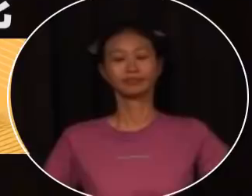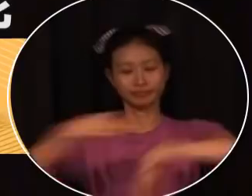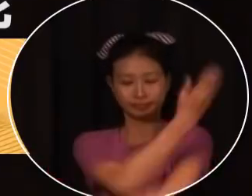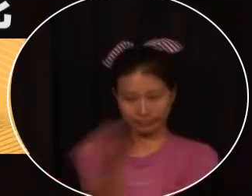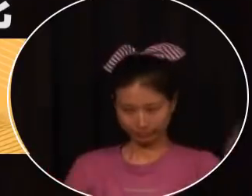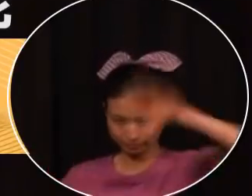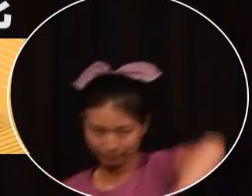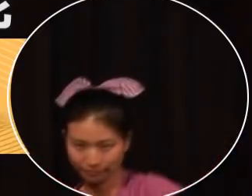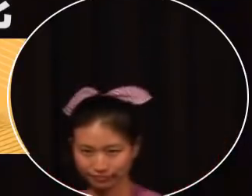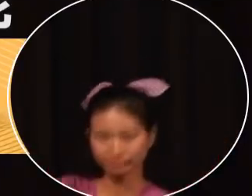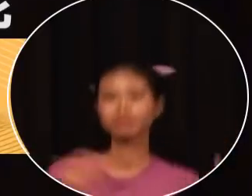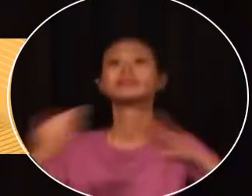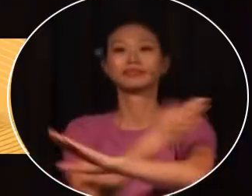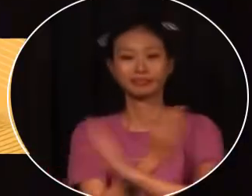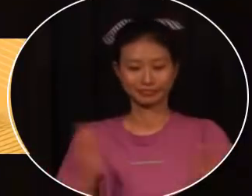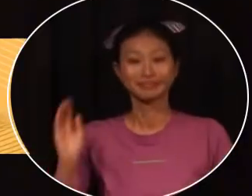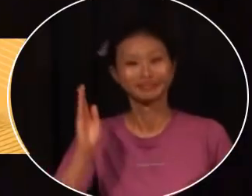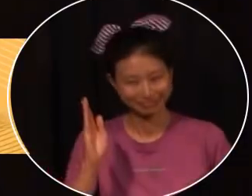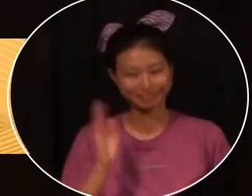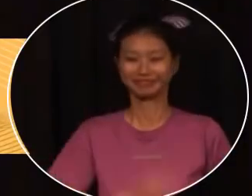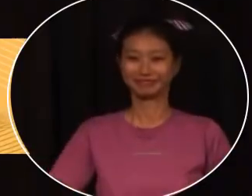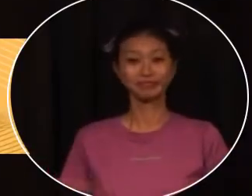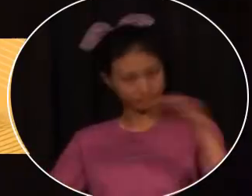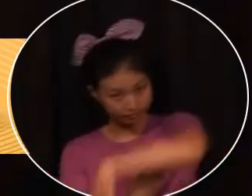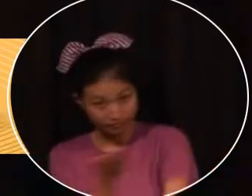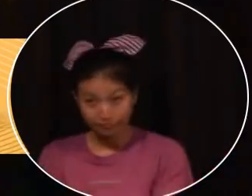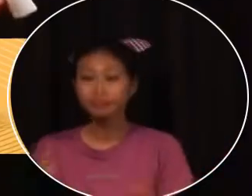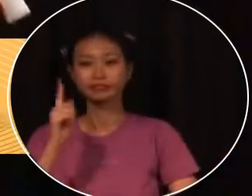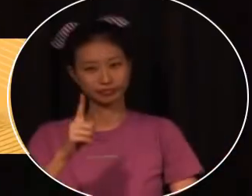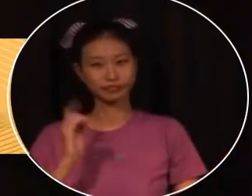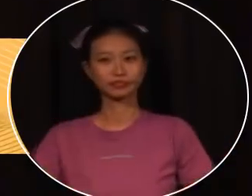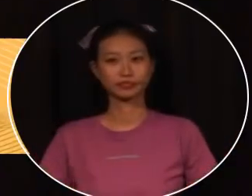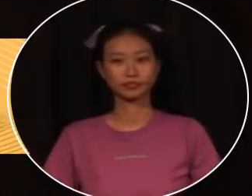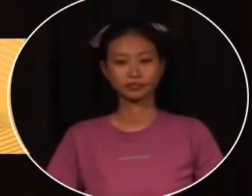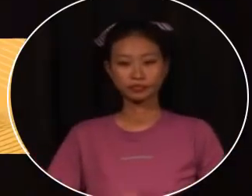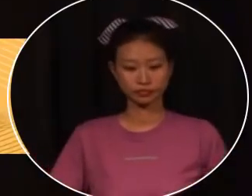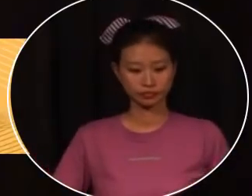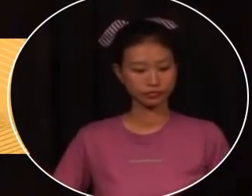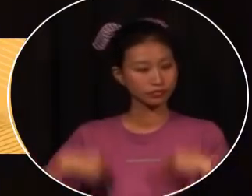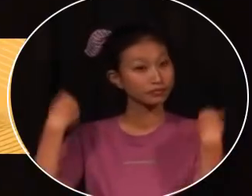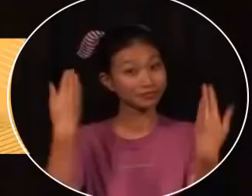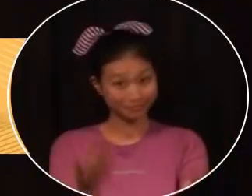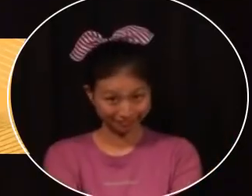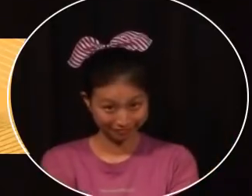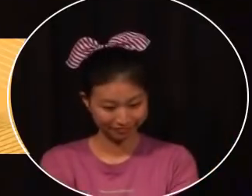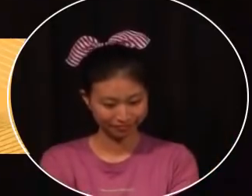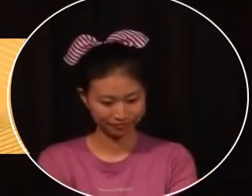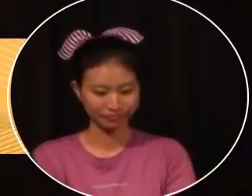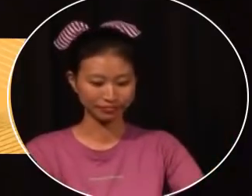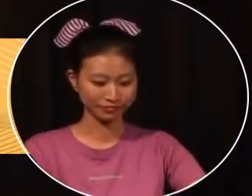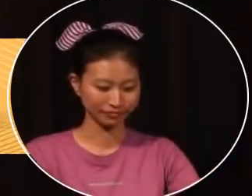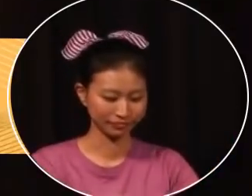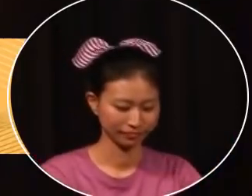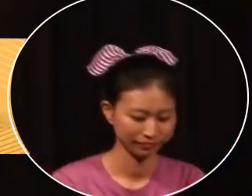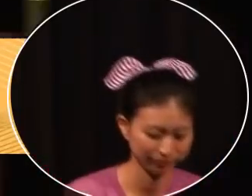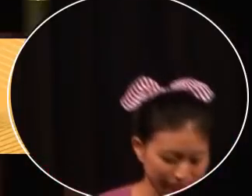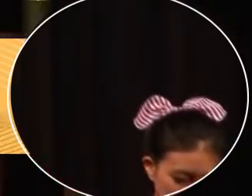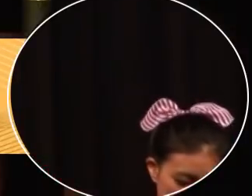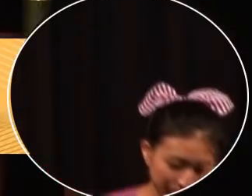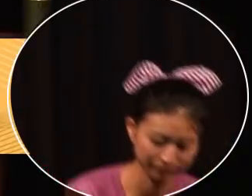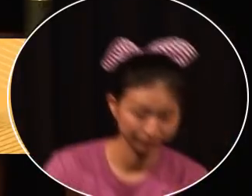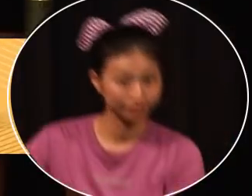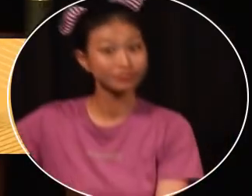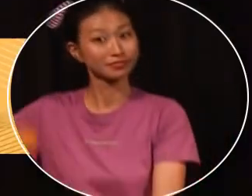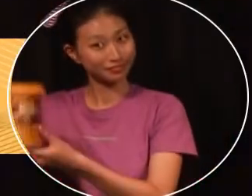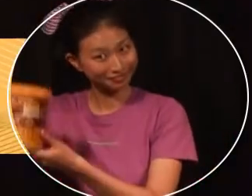洗碗的意思就是说什么呢？家务分工作，今天你煮菜，今天我洗碗，你煮菜来我洗碗，大家乐融融。 哪里